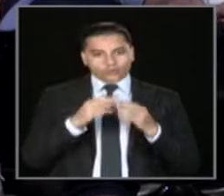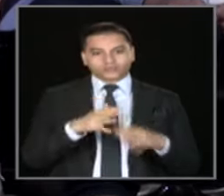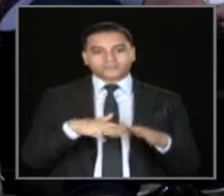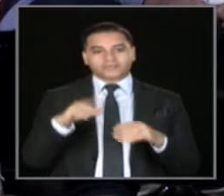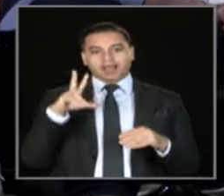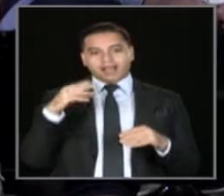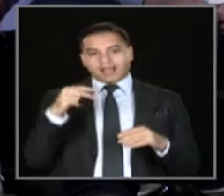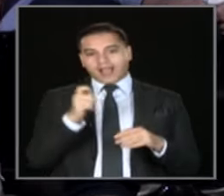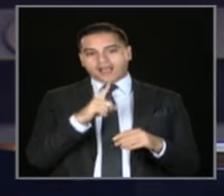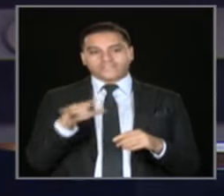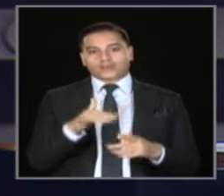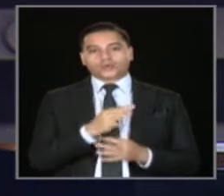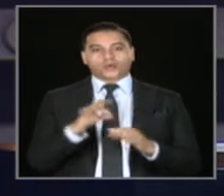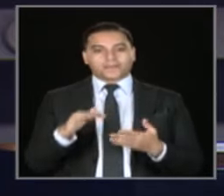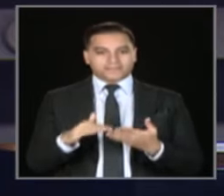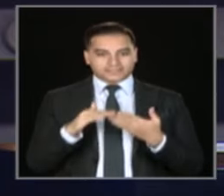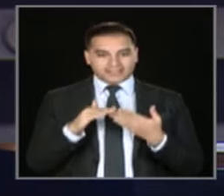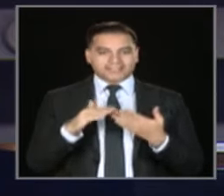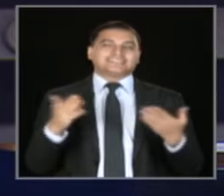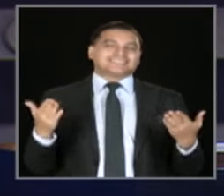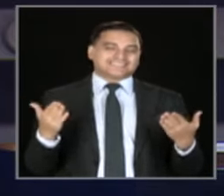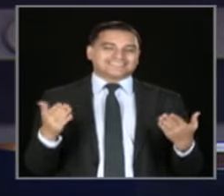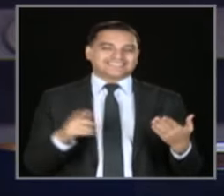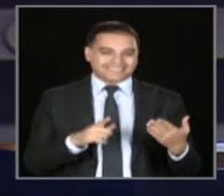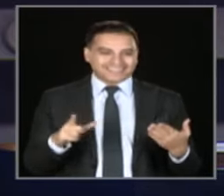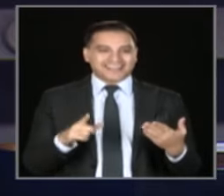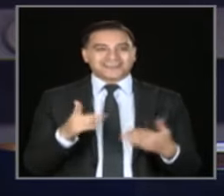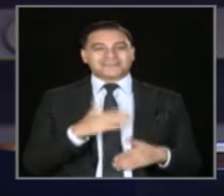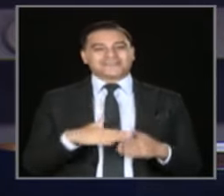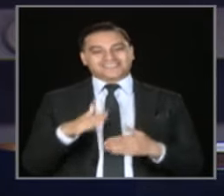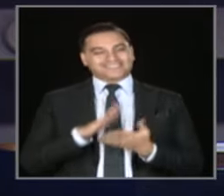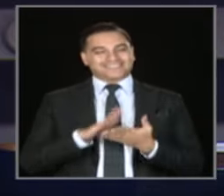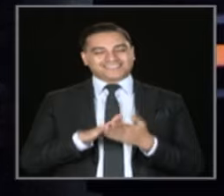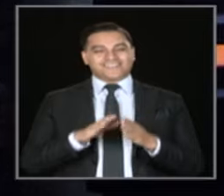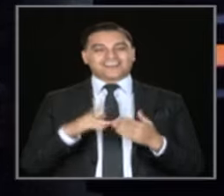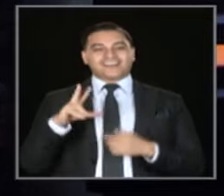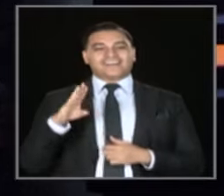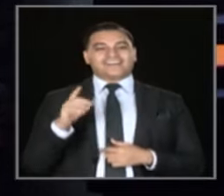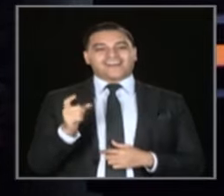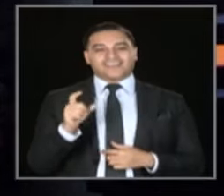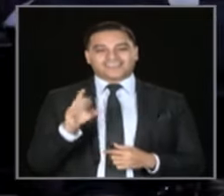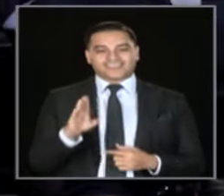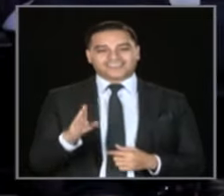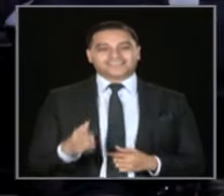صح؟ صح. تمام. فريق كرنك بتمنى لكم كل التوفيق. نحيي كلنا فريق كرنك.